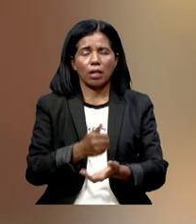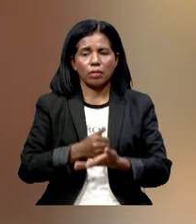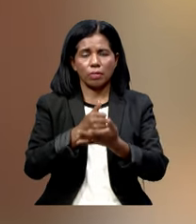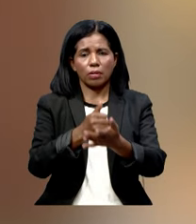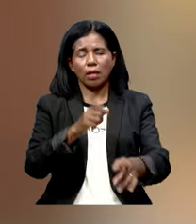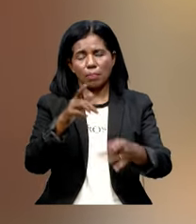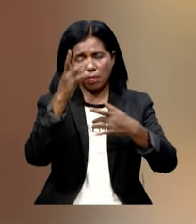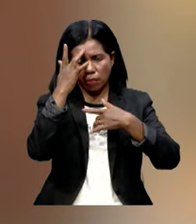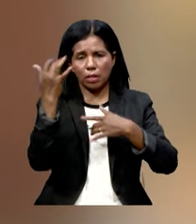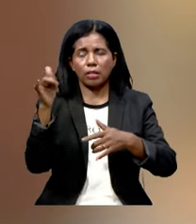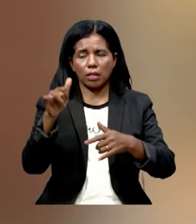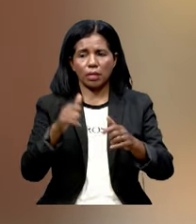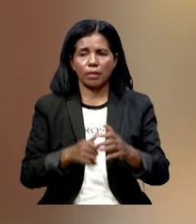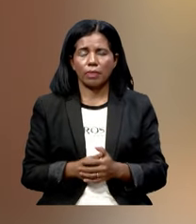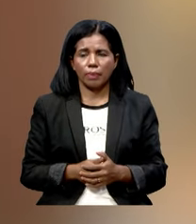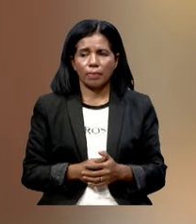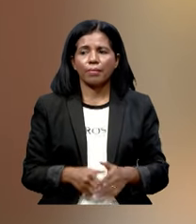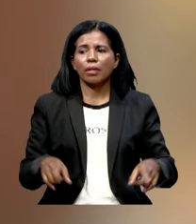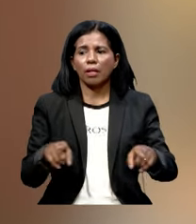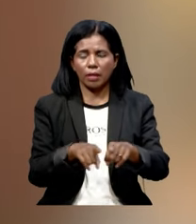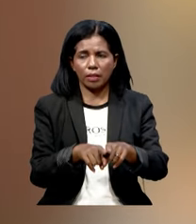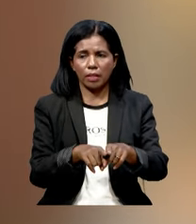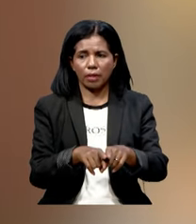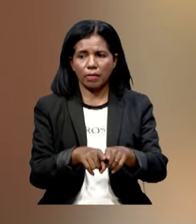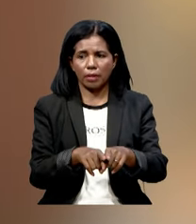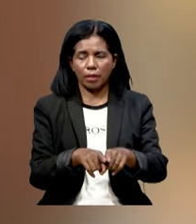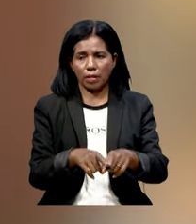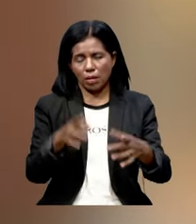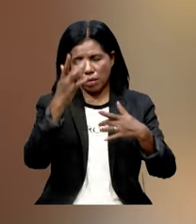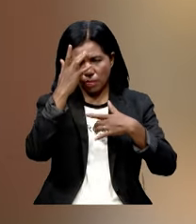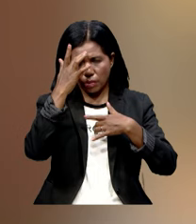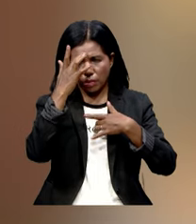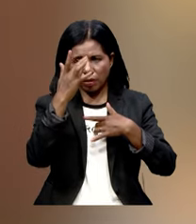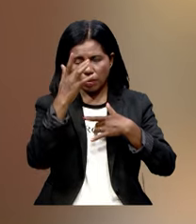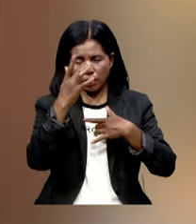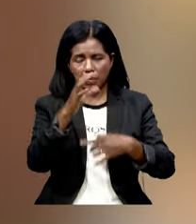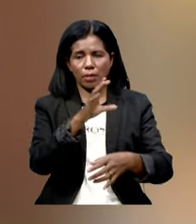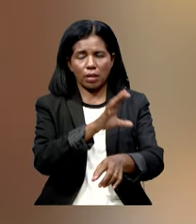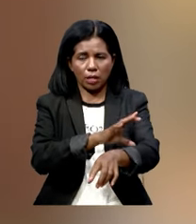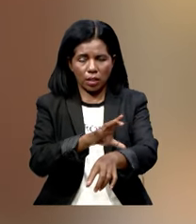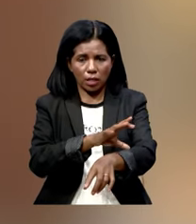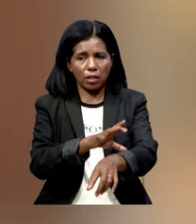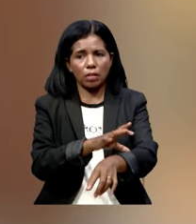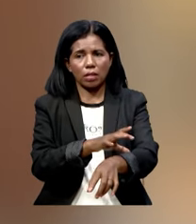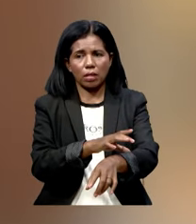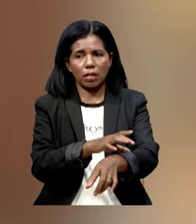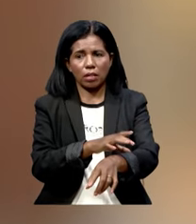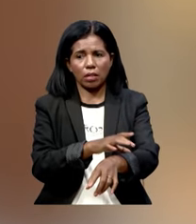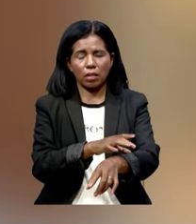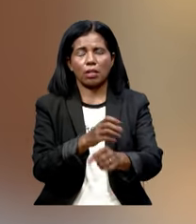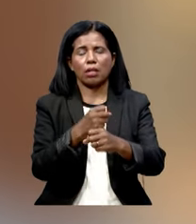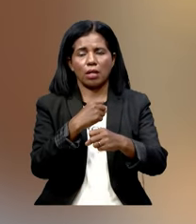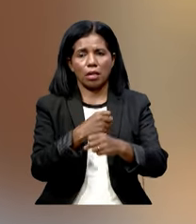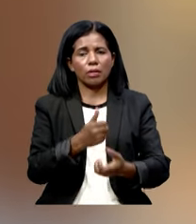paciente Hirak nebe mak hanesa paciente Hirak nebe mak sope ba kankru nebe halo hela be